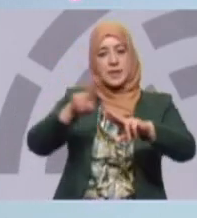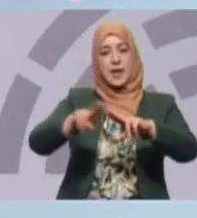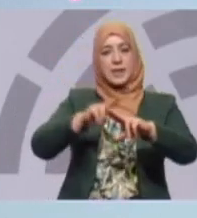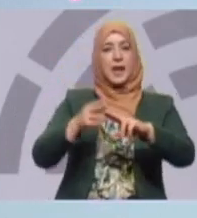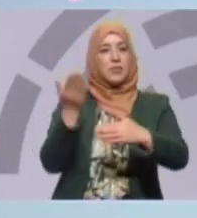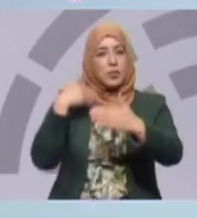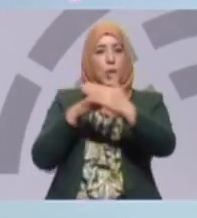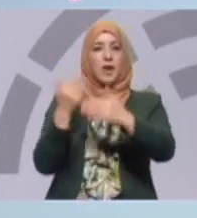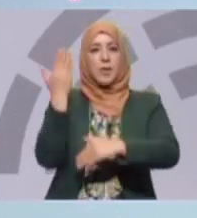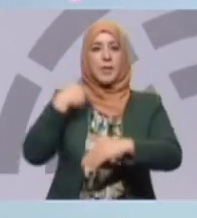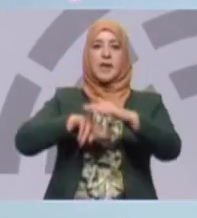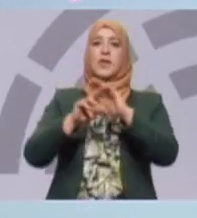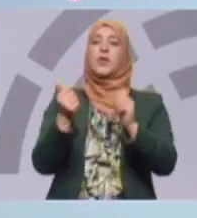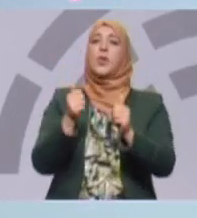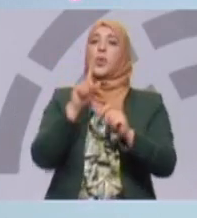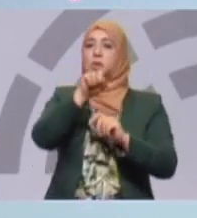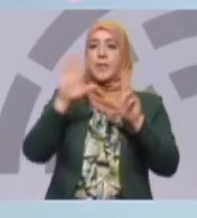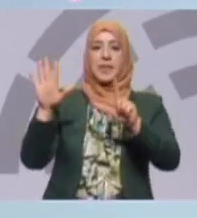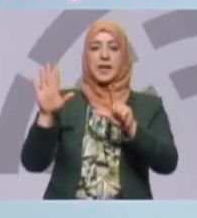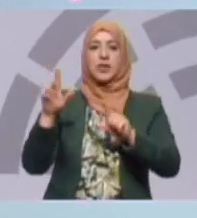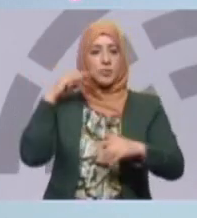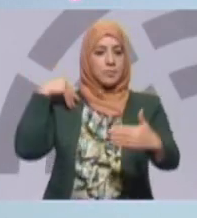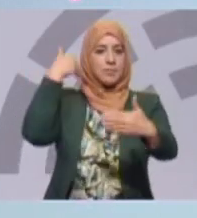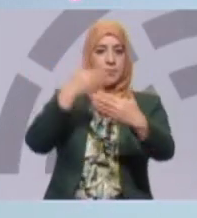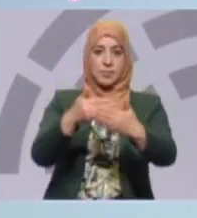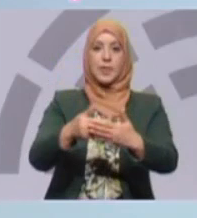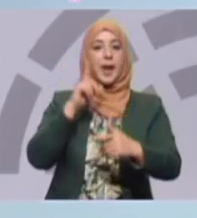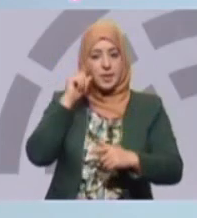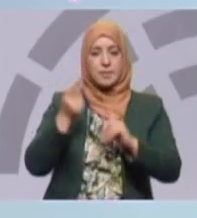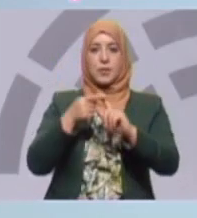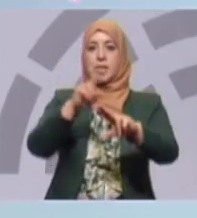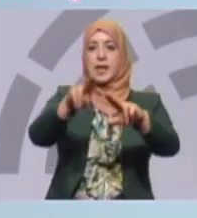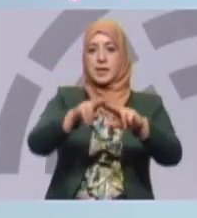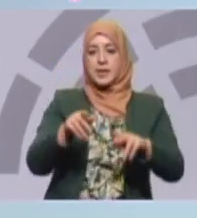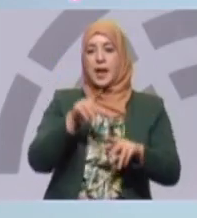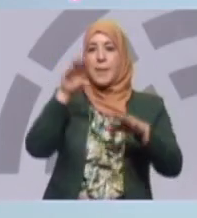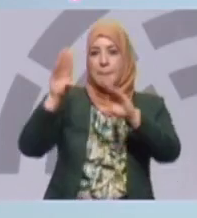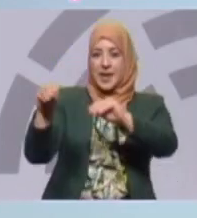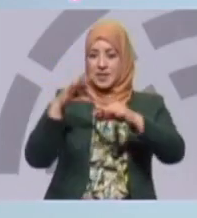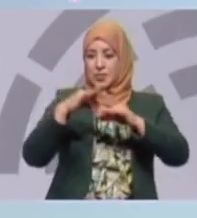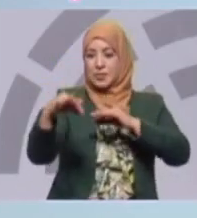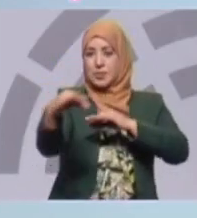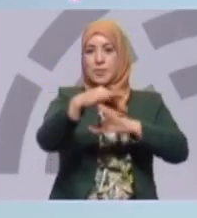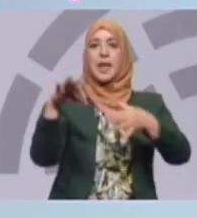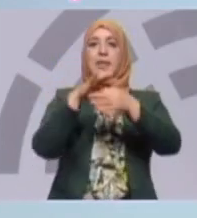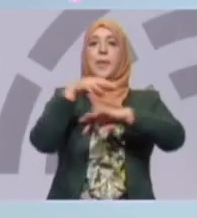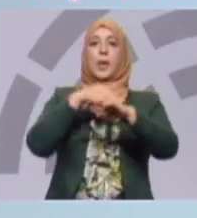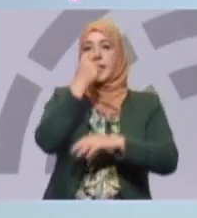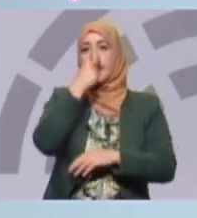مدينه واستكماله الى حدود مدينه المخالطه مرورا بحجار لمسه